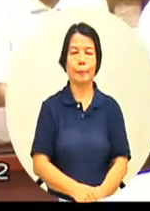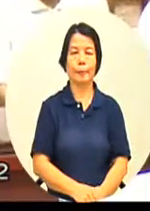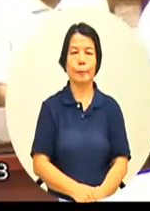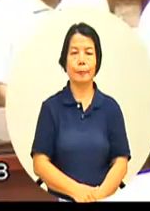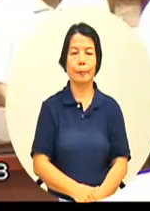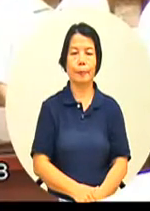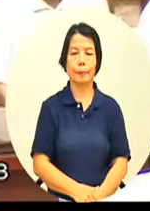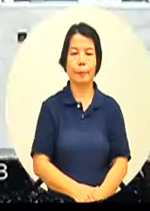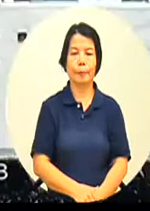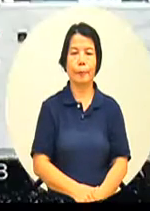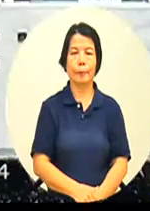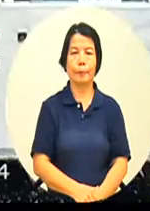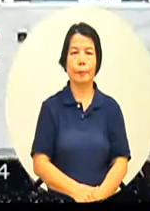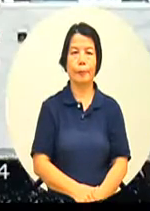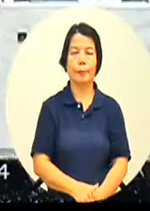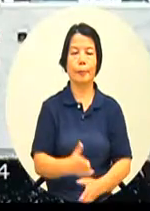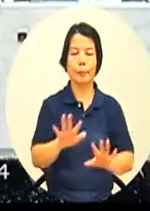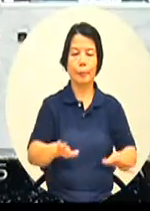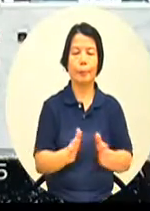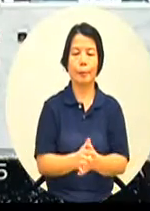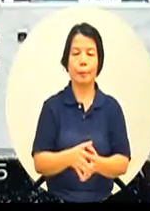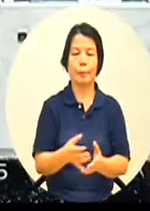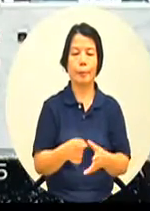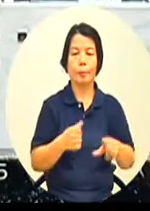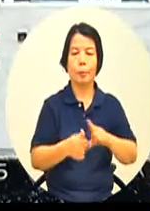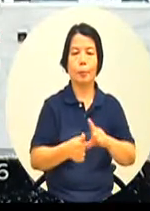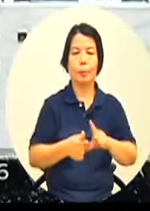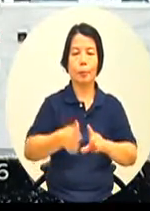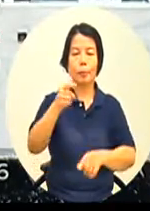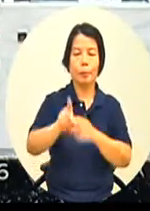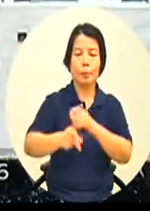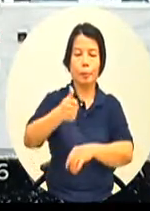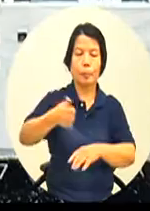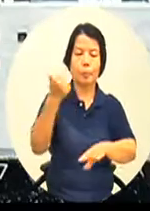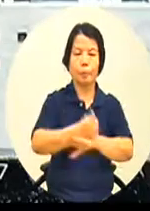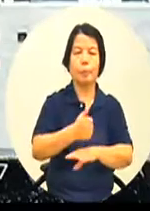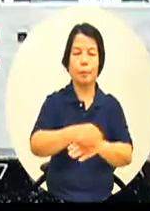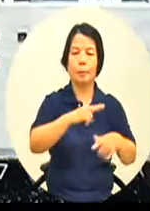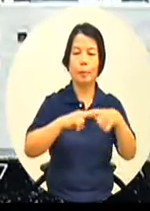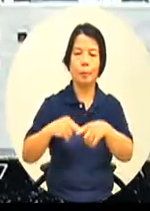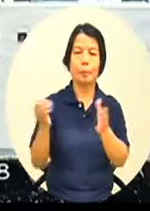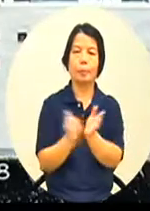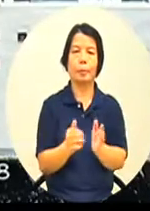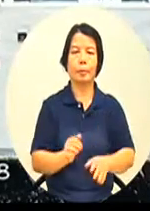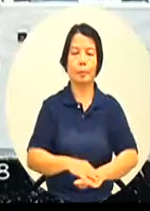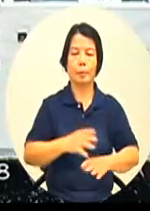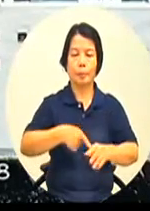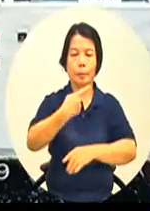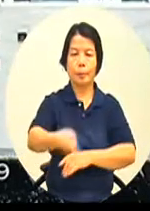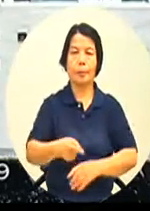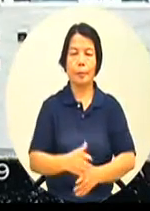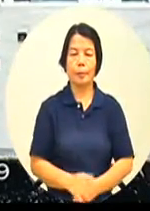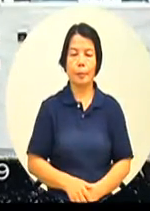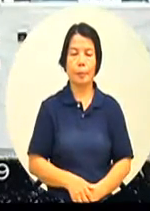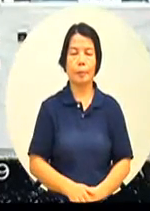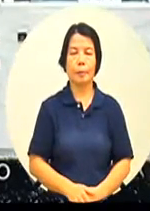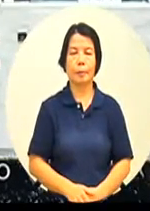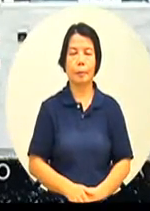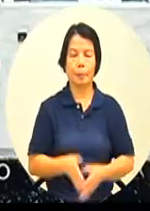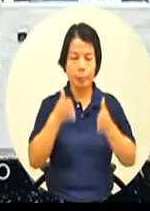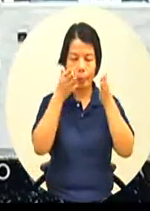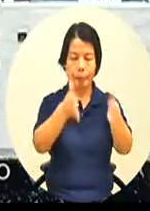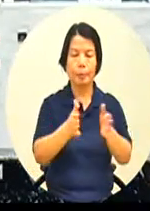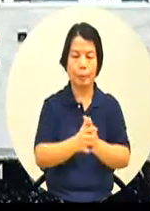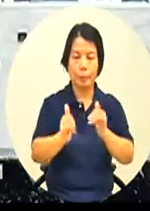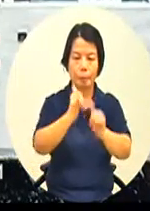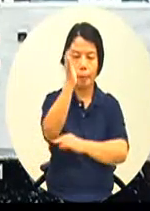以上是我们在这次我们的区长跟我们科长移动人员的一些介绍。 那接下来就由乃谦来针对民